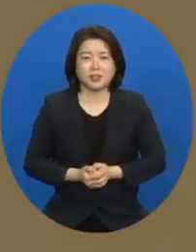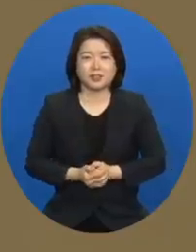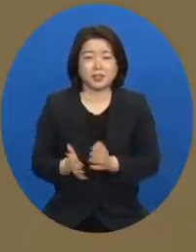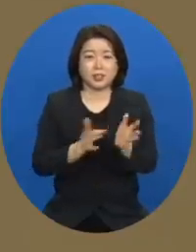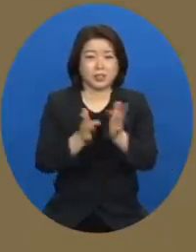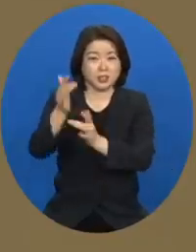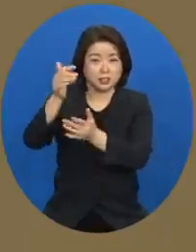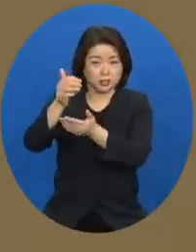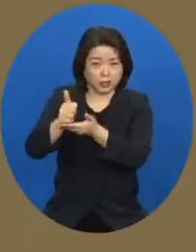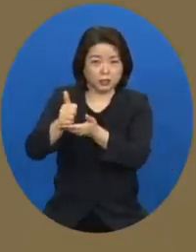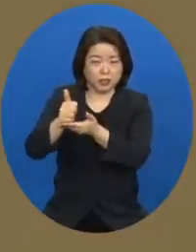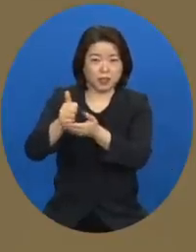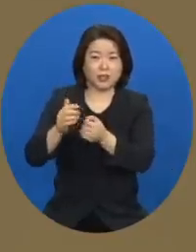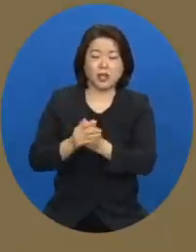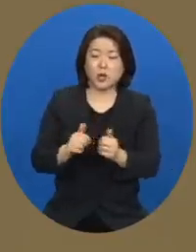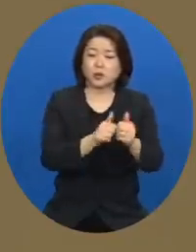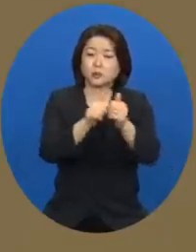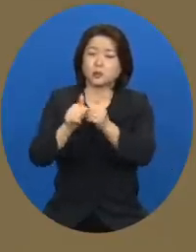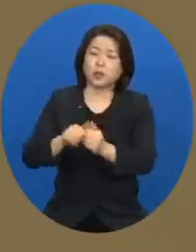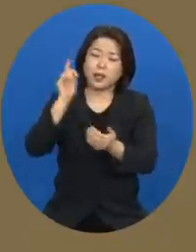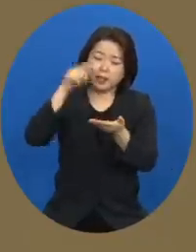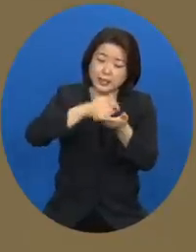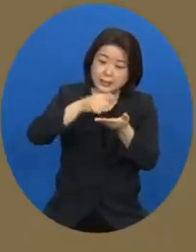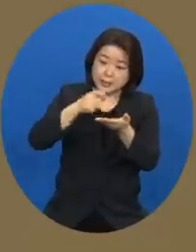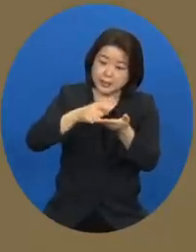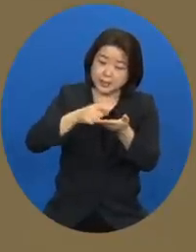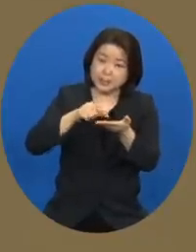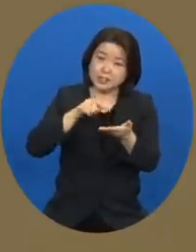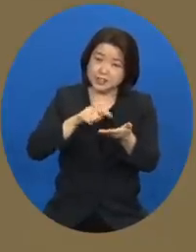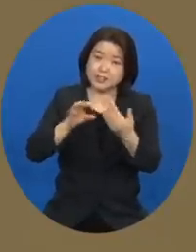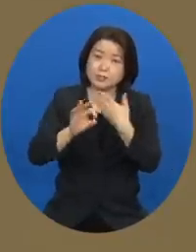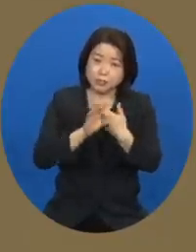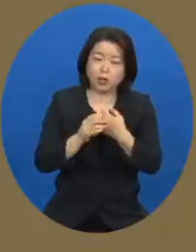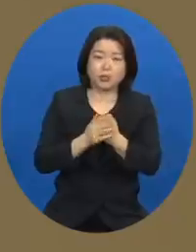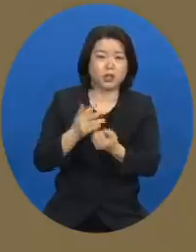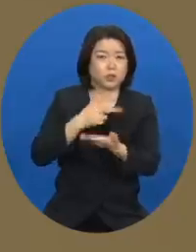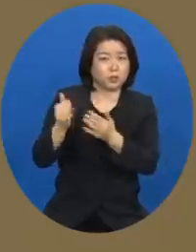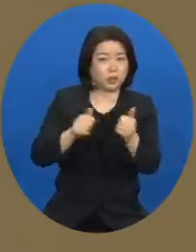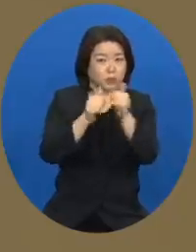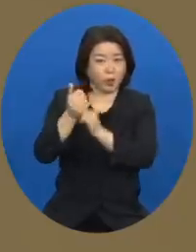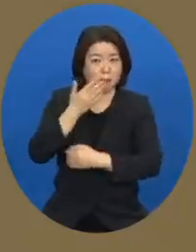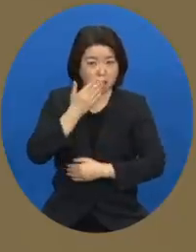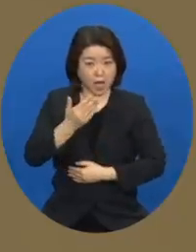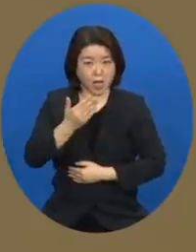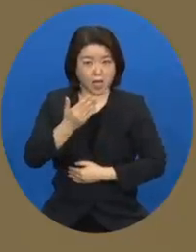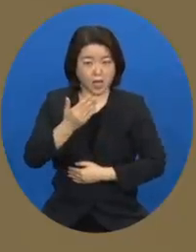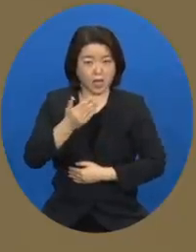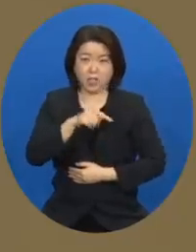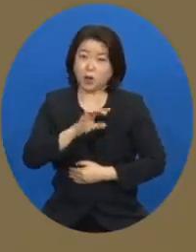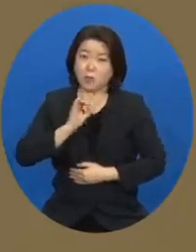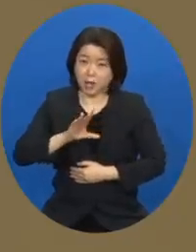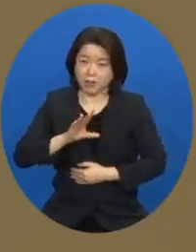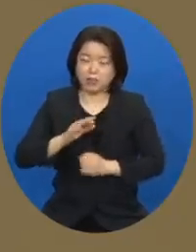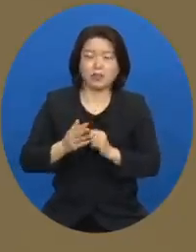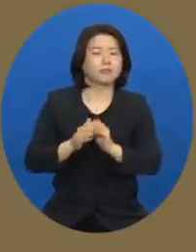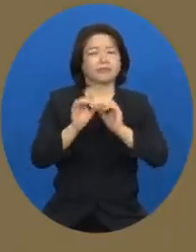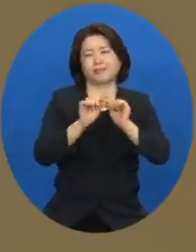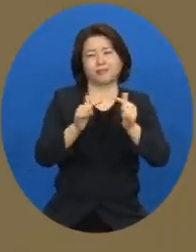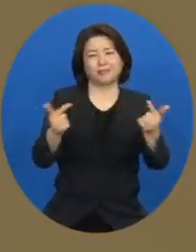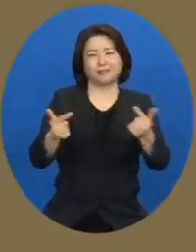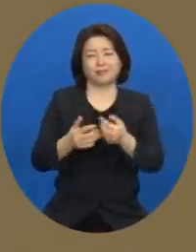예수님과 그렇게 동행하는 일기를 써야만 주님과 동행하는 겁니까? 그렇지